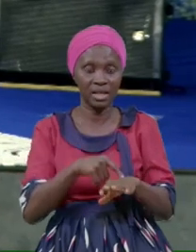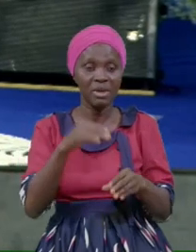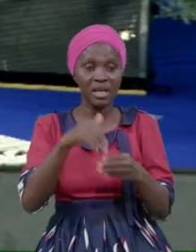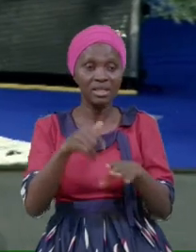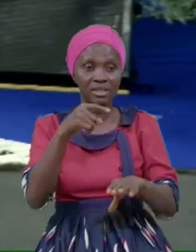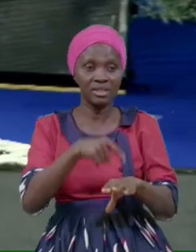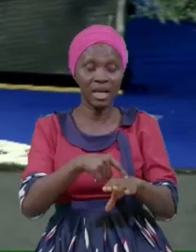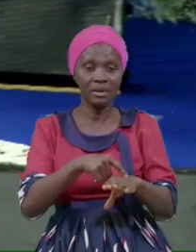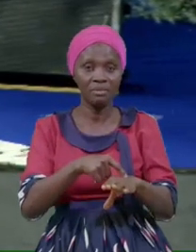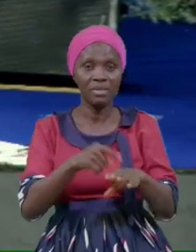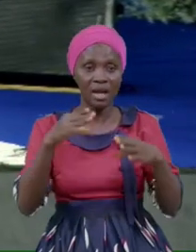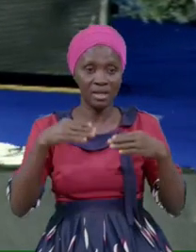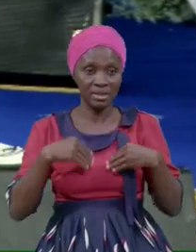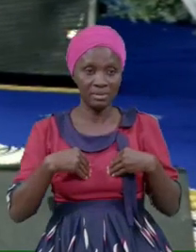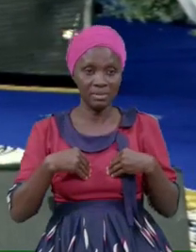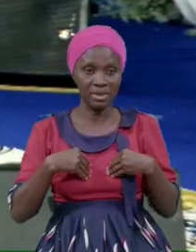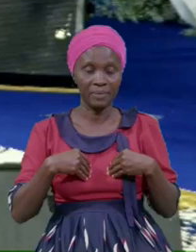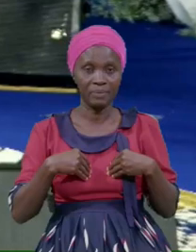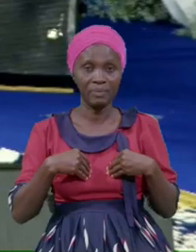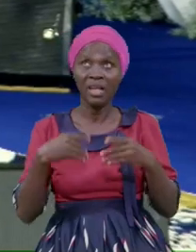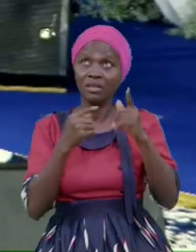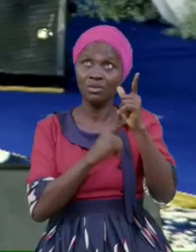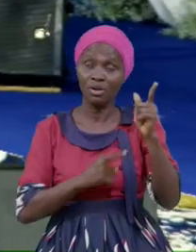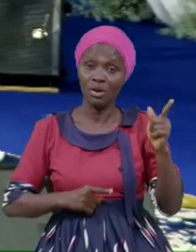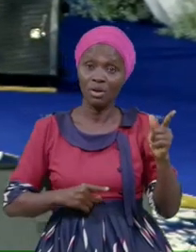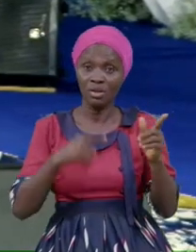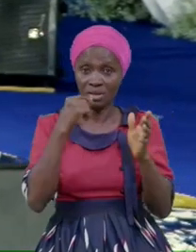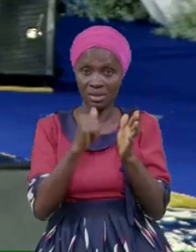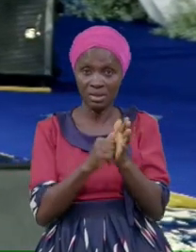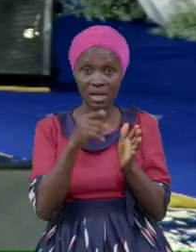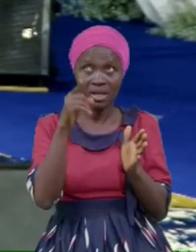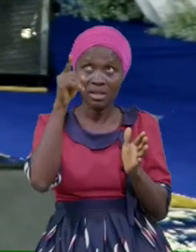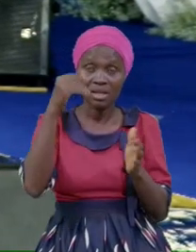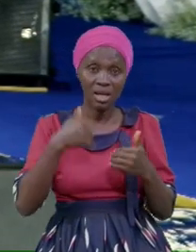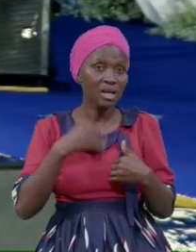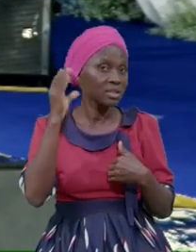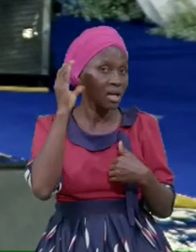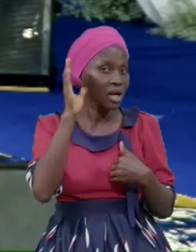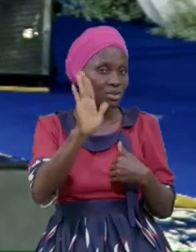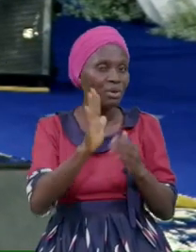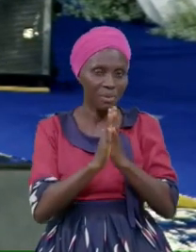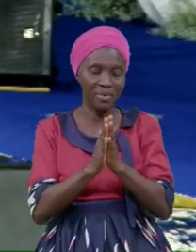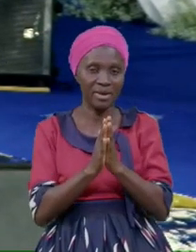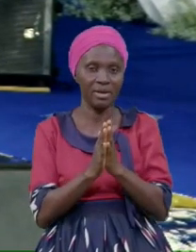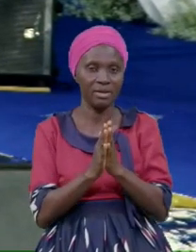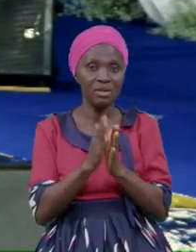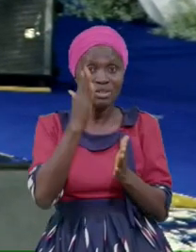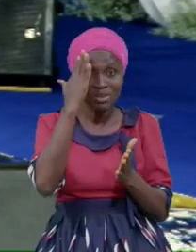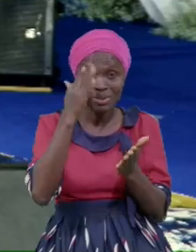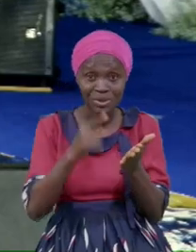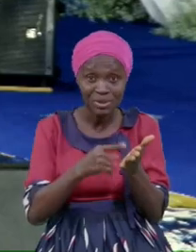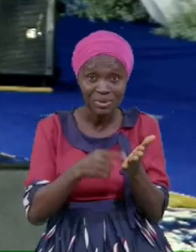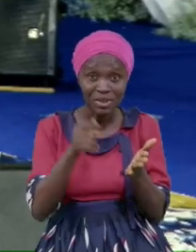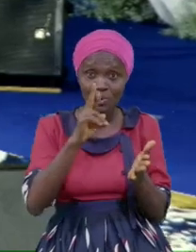Au jour du salut, le Seigneur dit qu'il a entendu ta prière. Parfois, vous